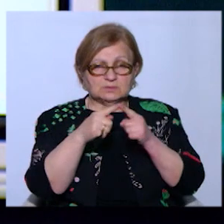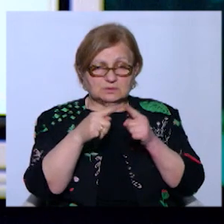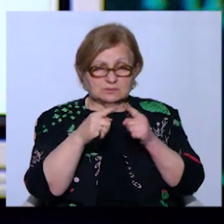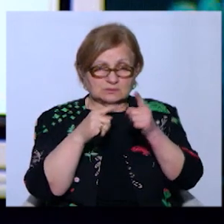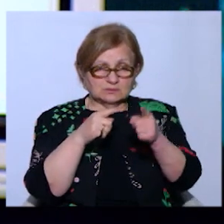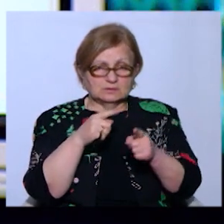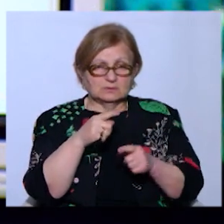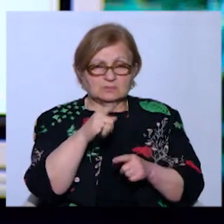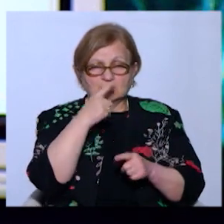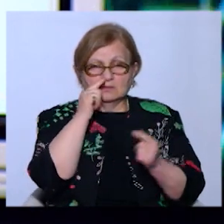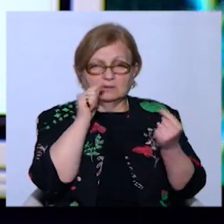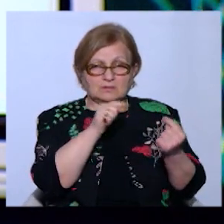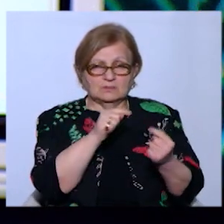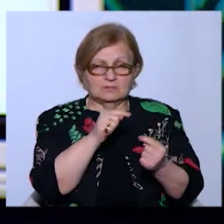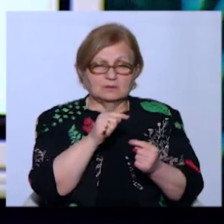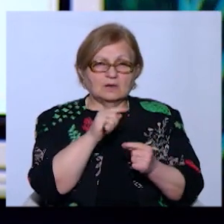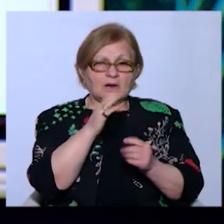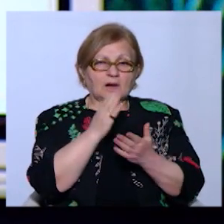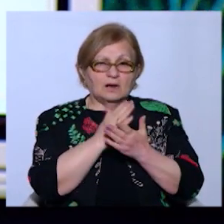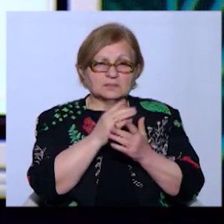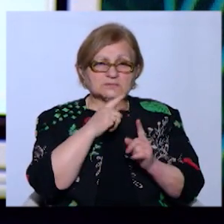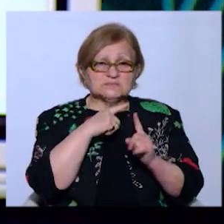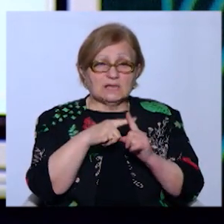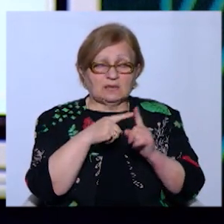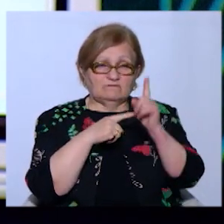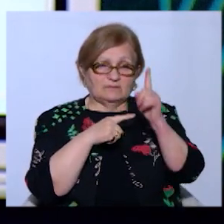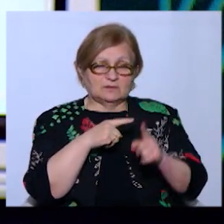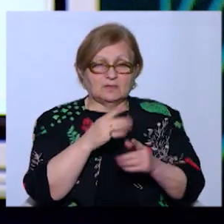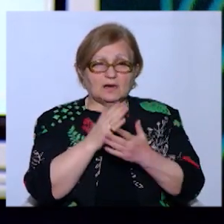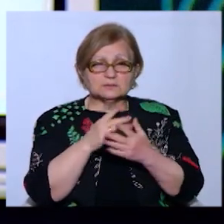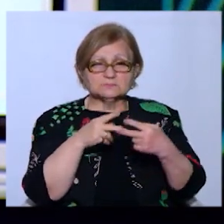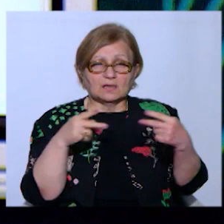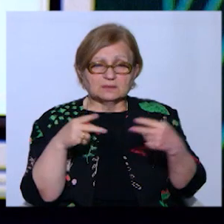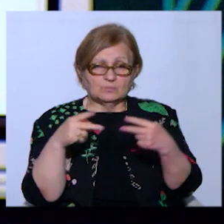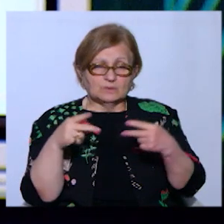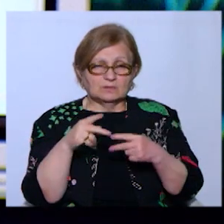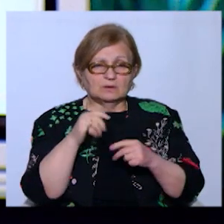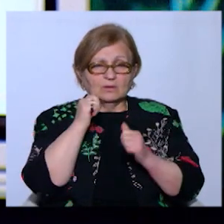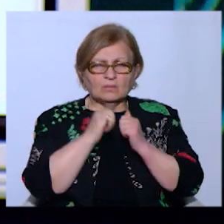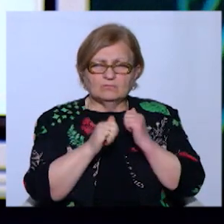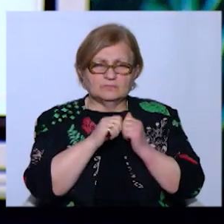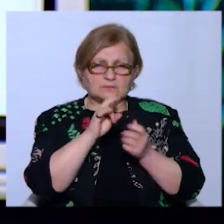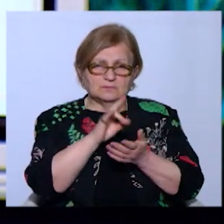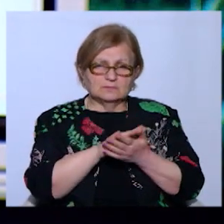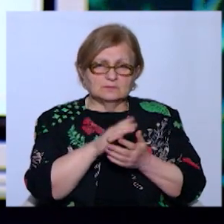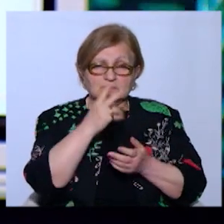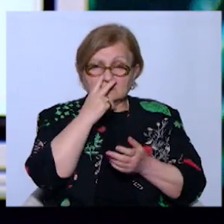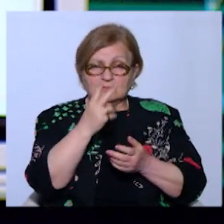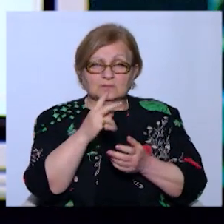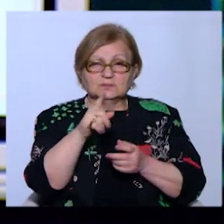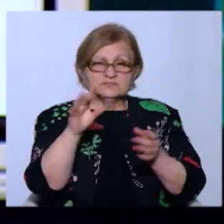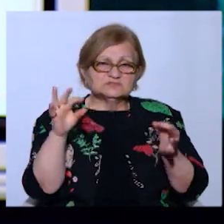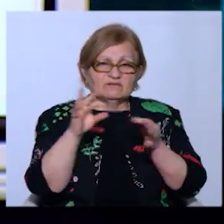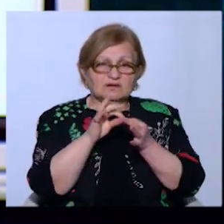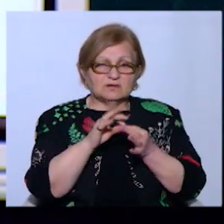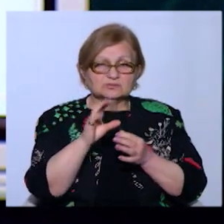მოპირდაპირე კათეტი ჰიპოტენუზის ნახევარი, ანუ არსებობს თანაფარდობები, რომელიც ყოველთვის ესეა. მოდით ახლა სინუსებთან დავაკავშიროთ